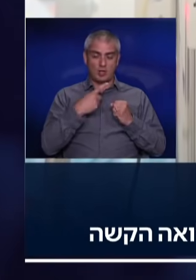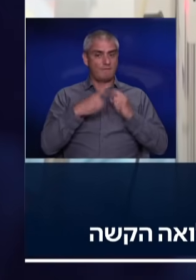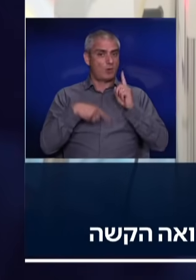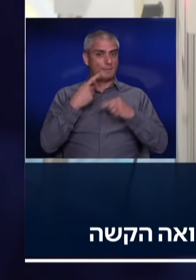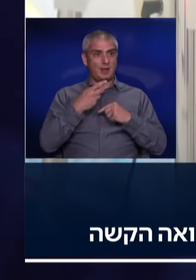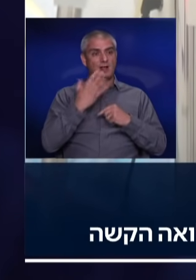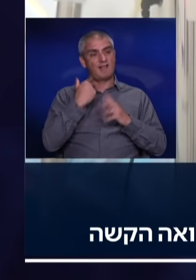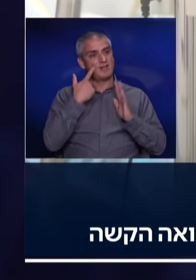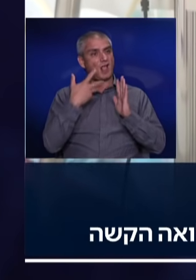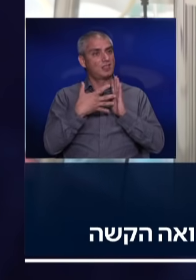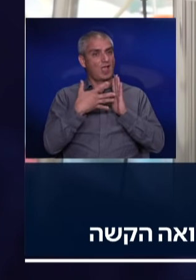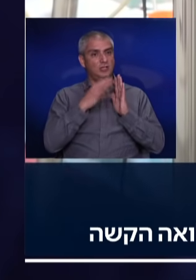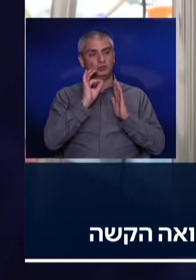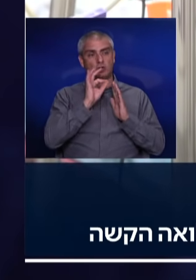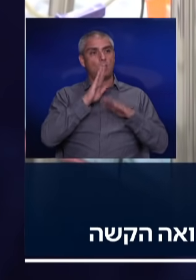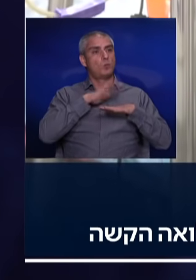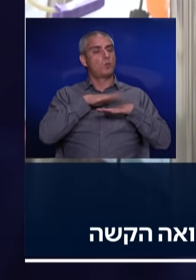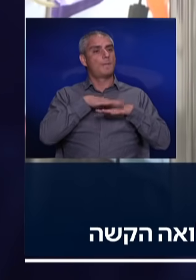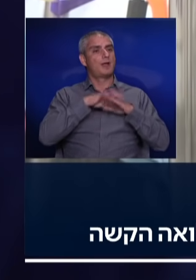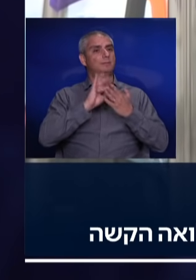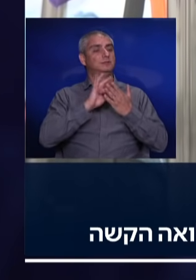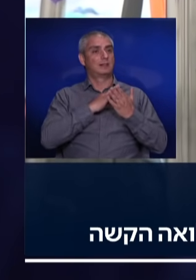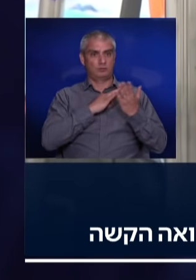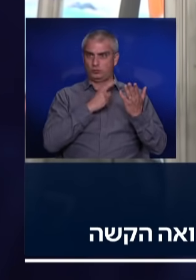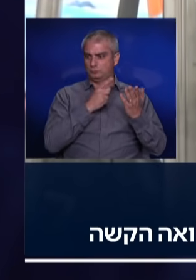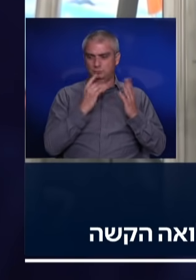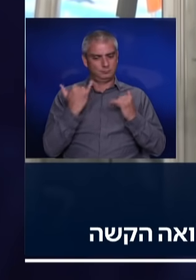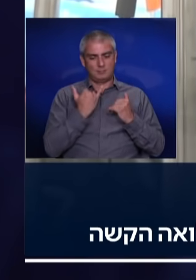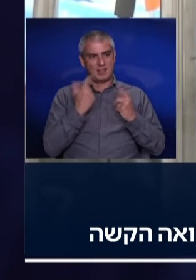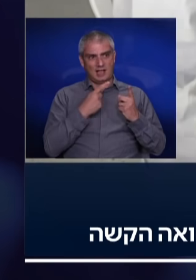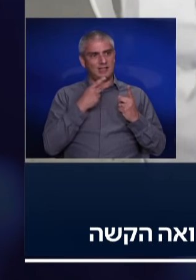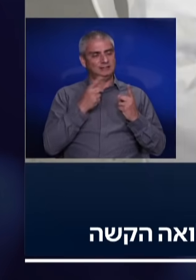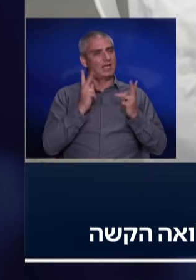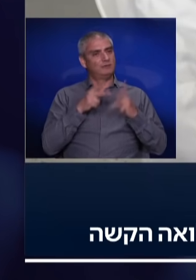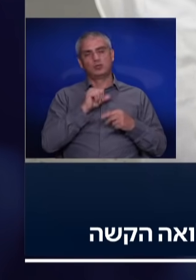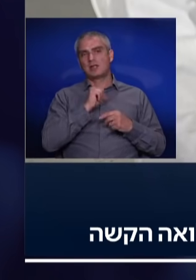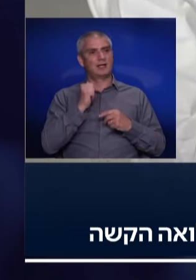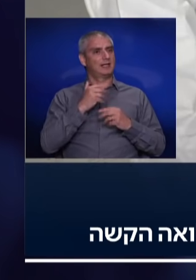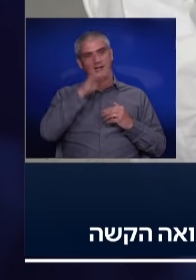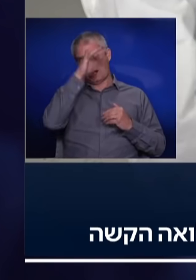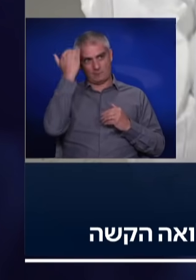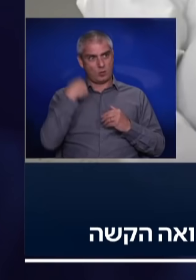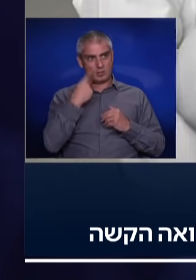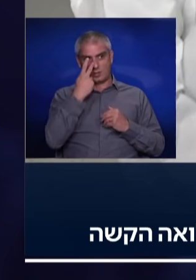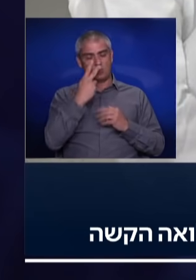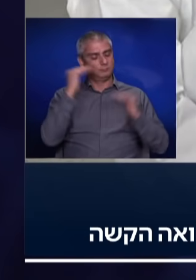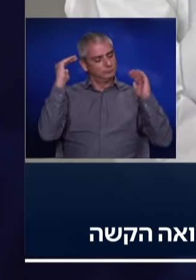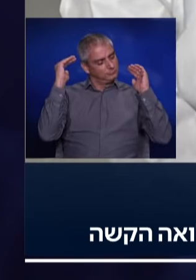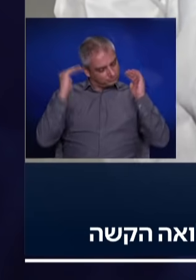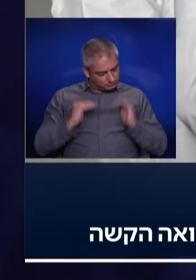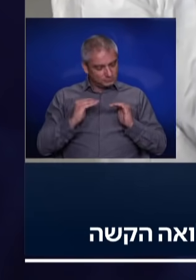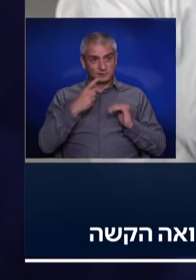לפי התרחיש של מומחי משרד הבריאות, שבדרך כלל זה התרחיש המחמיר ביותר. אנחנו רואים ירידה דרמטית,